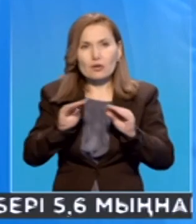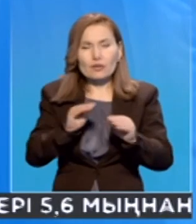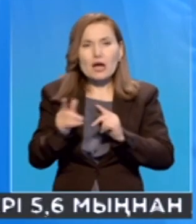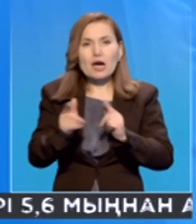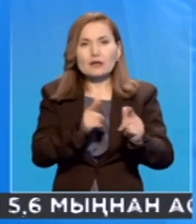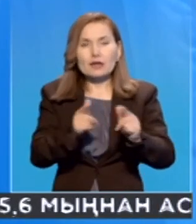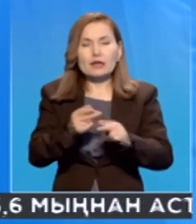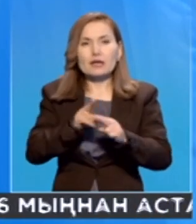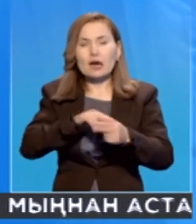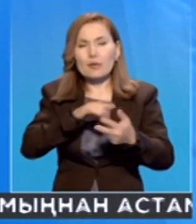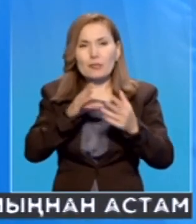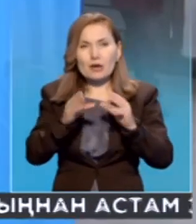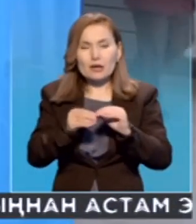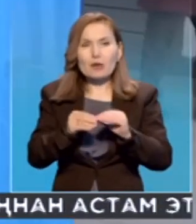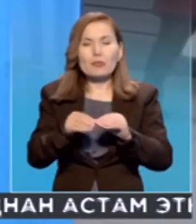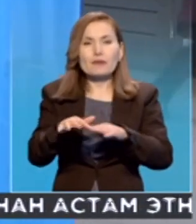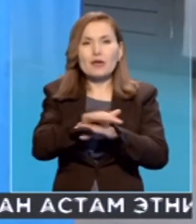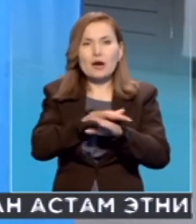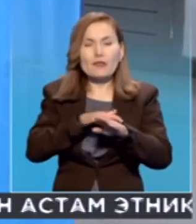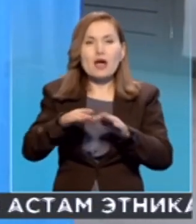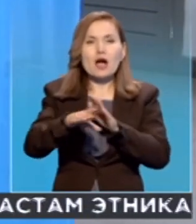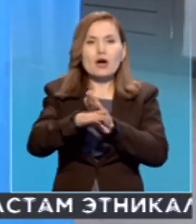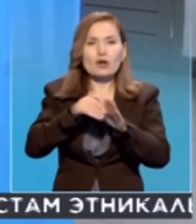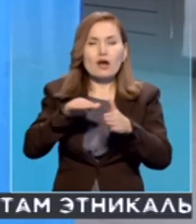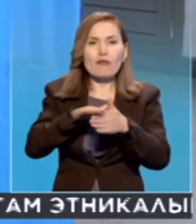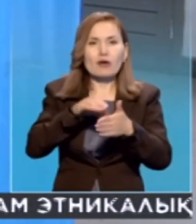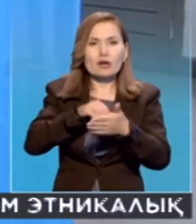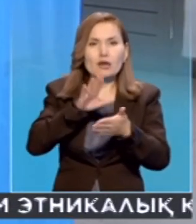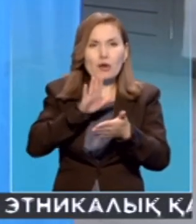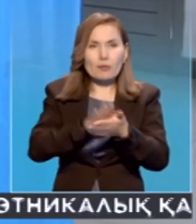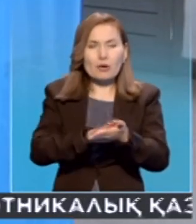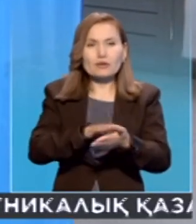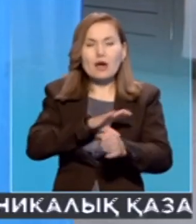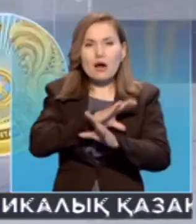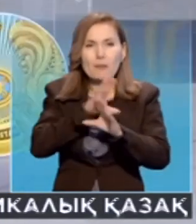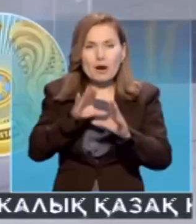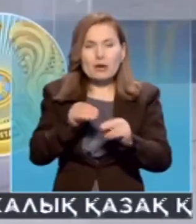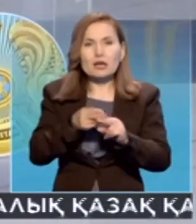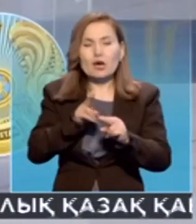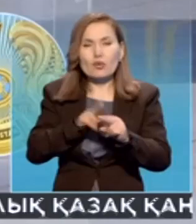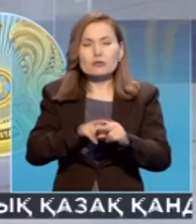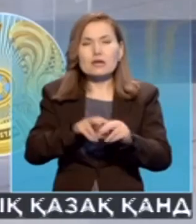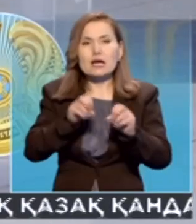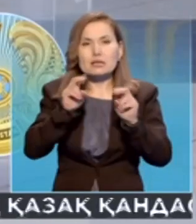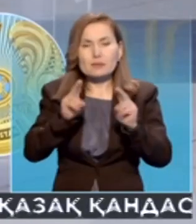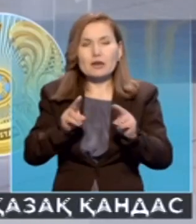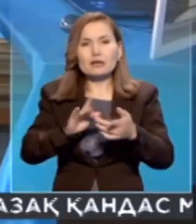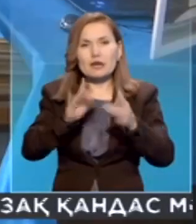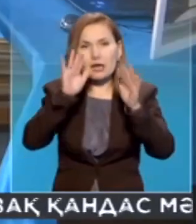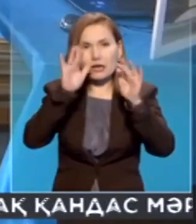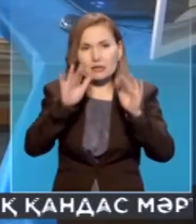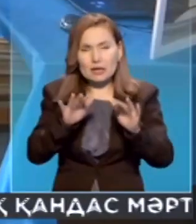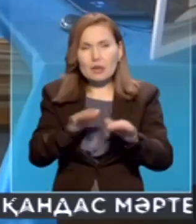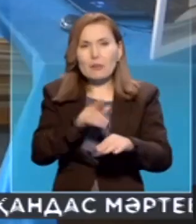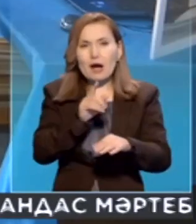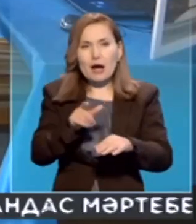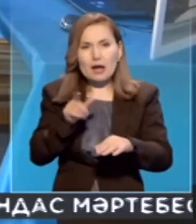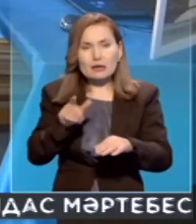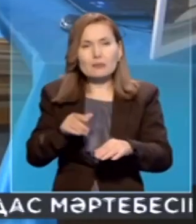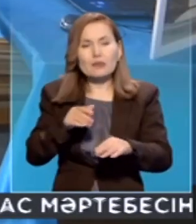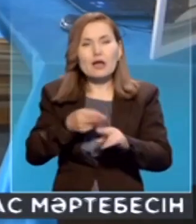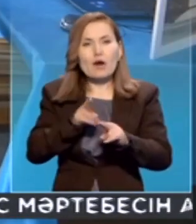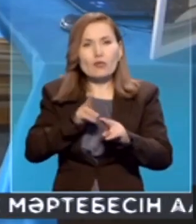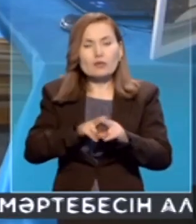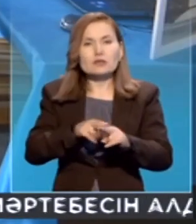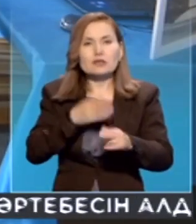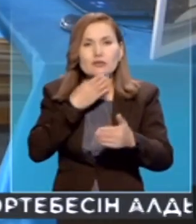Тұрғындар өздерін референдумға қатысушылардың тізімінде saylaw09.kz және ikrg.kz онлайн сайттарында